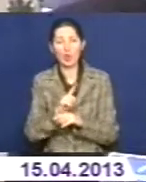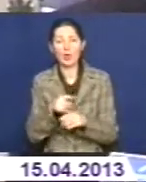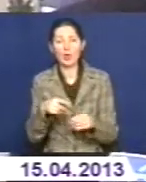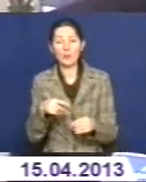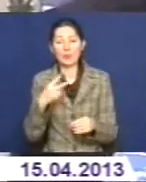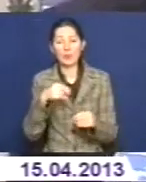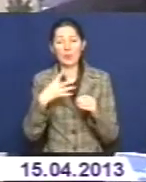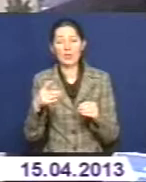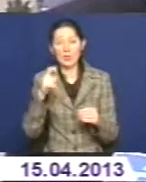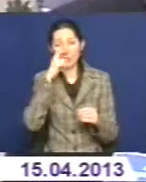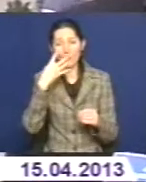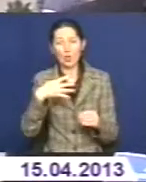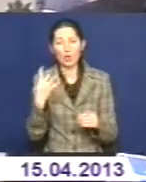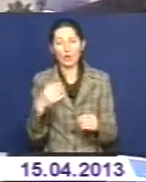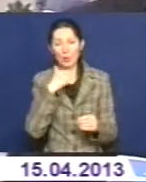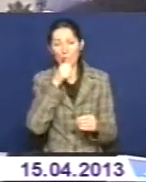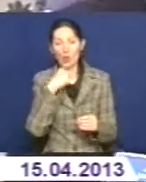що